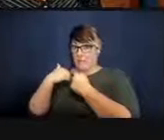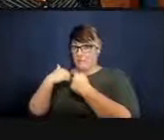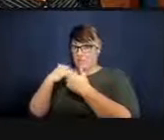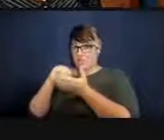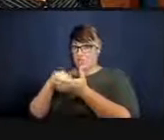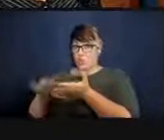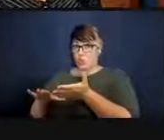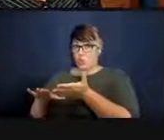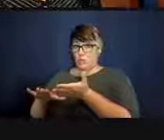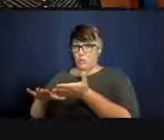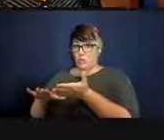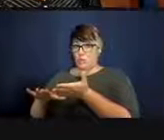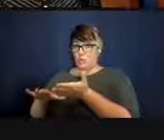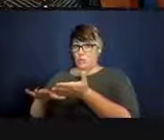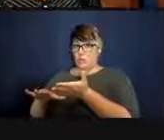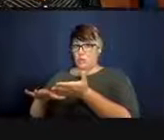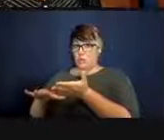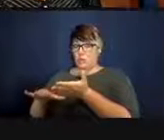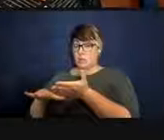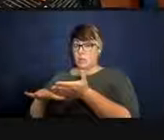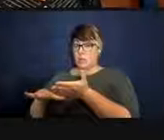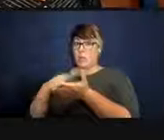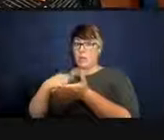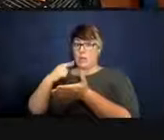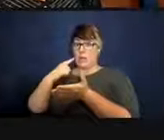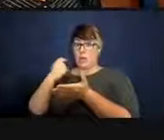هل هم طلبة؟